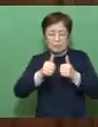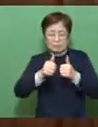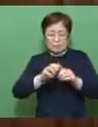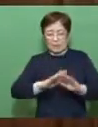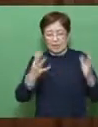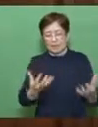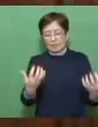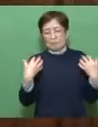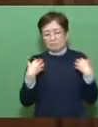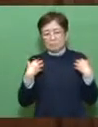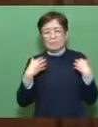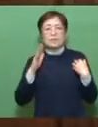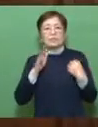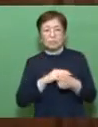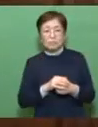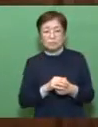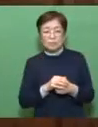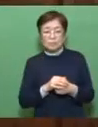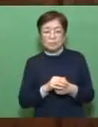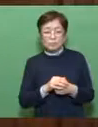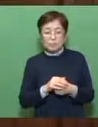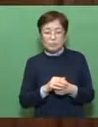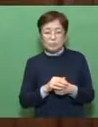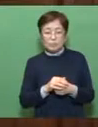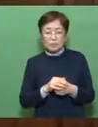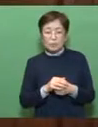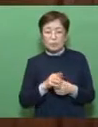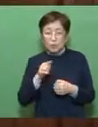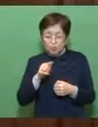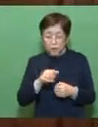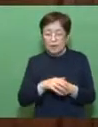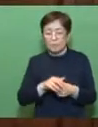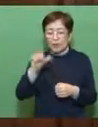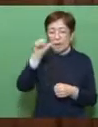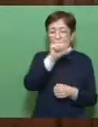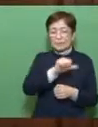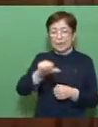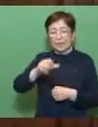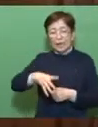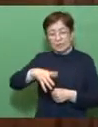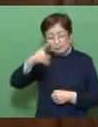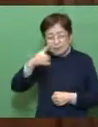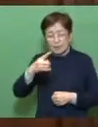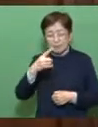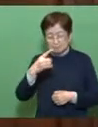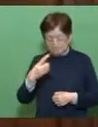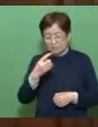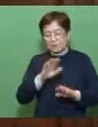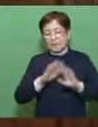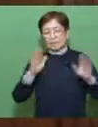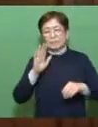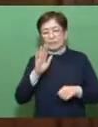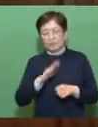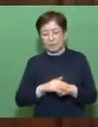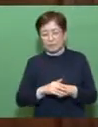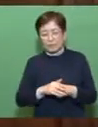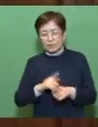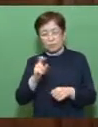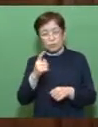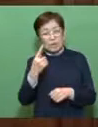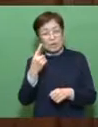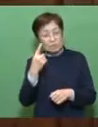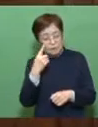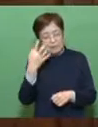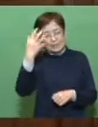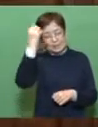あの決まったんですこれは初の試みですかえあのアジアで初アジアで初はいはいそれで第10回目という記念す